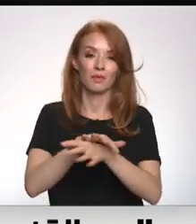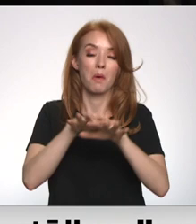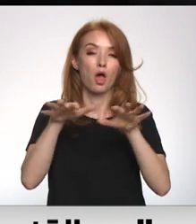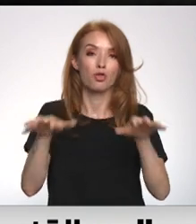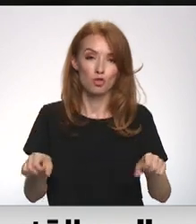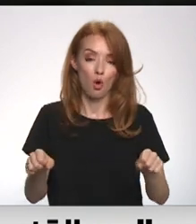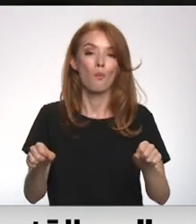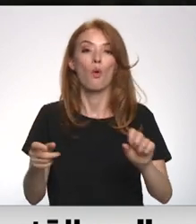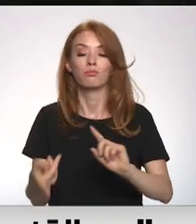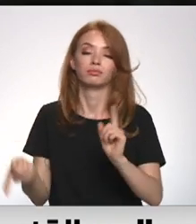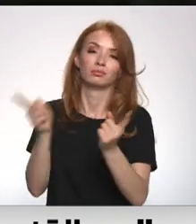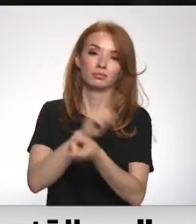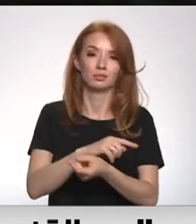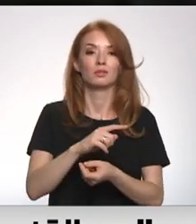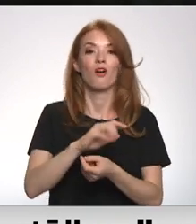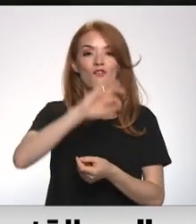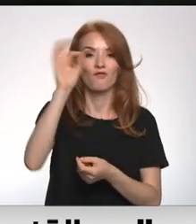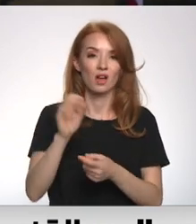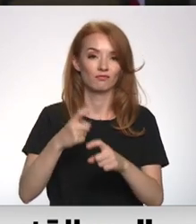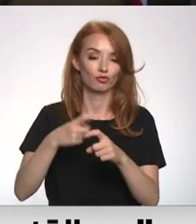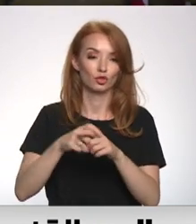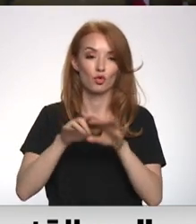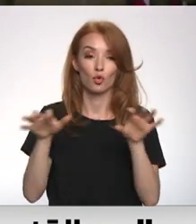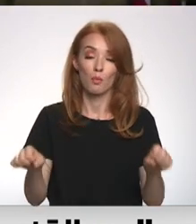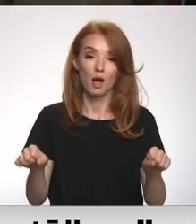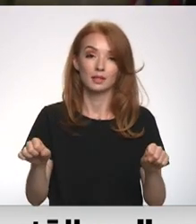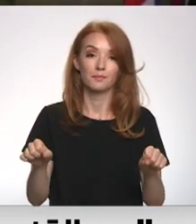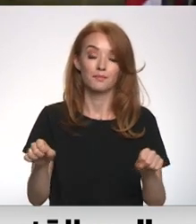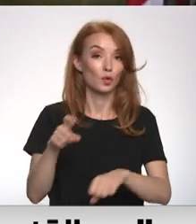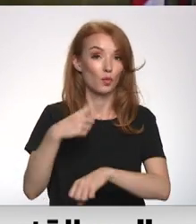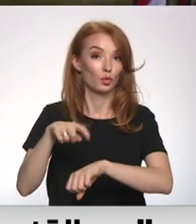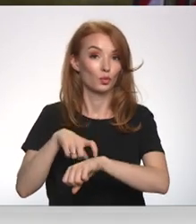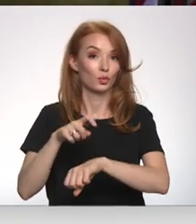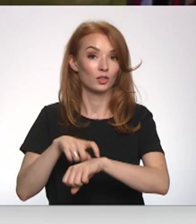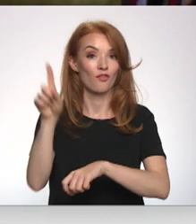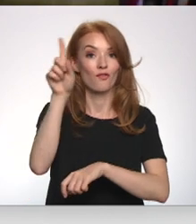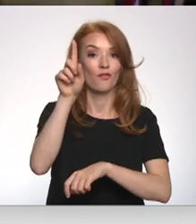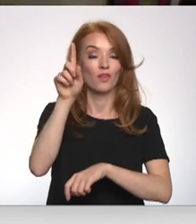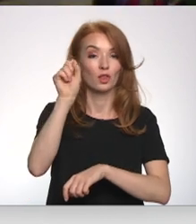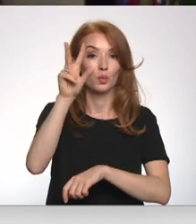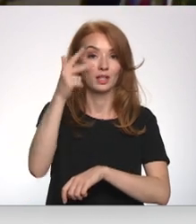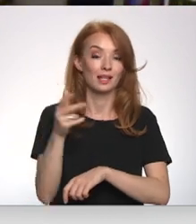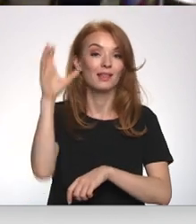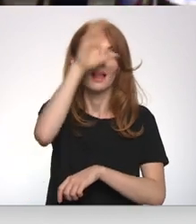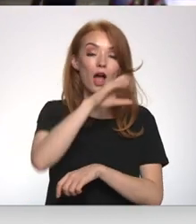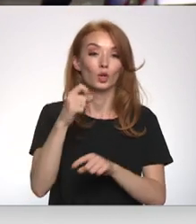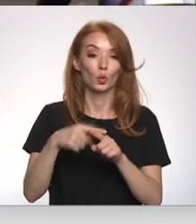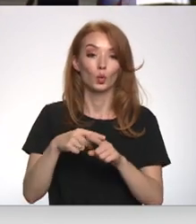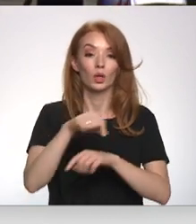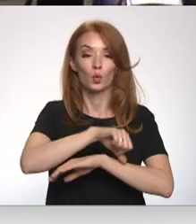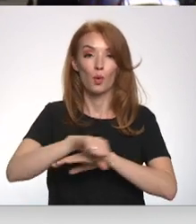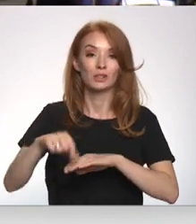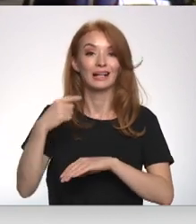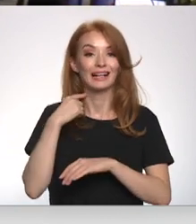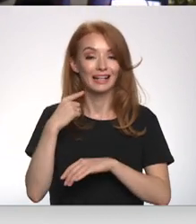nomainīja nacistiskās Vācijas okupācijas varu. Pulkstens ir pusviens naktī un šeit uz robežas starp Rīgu un